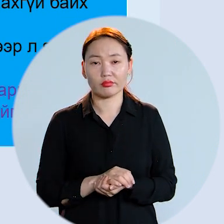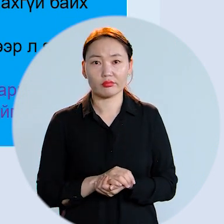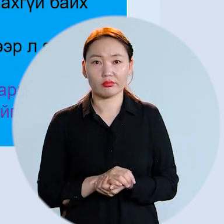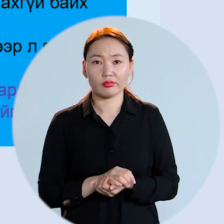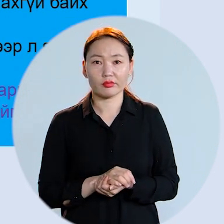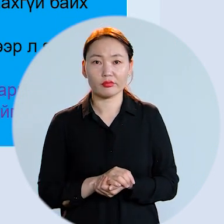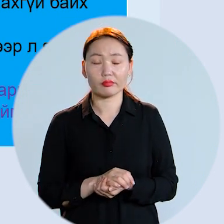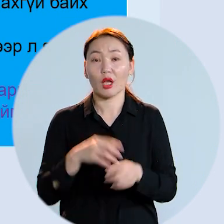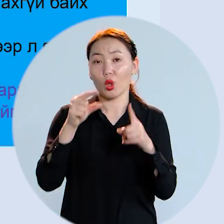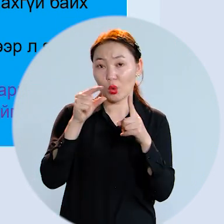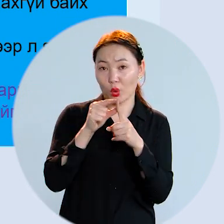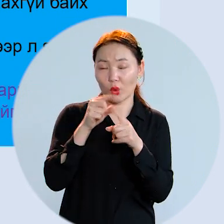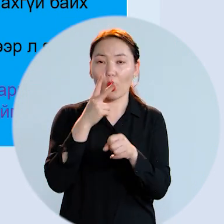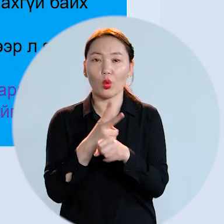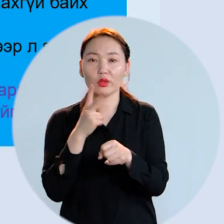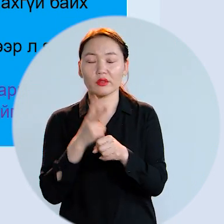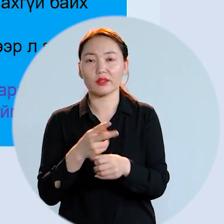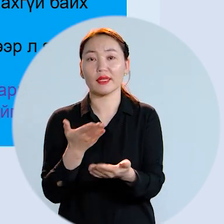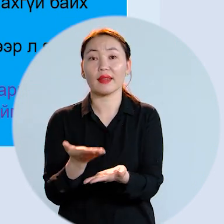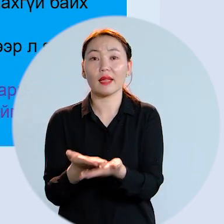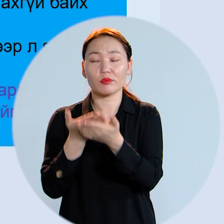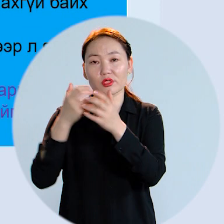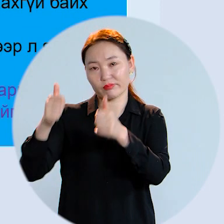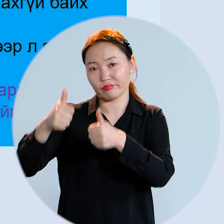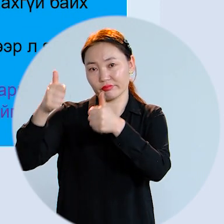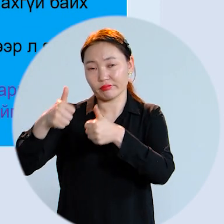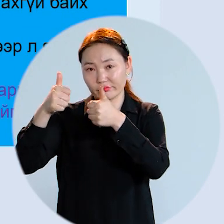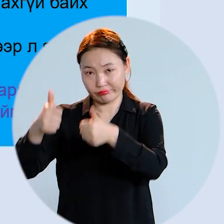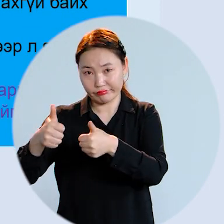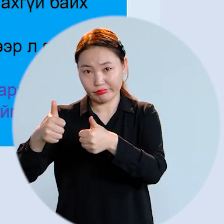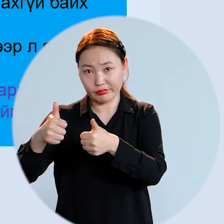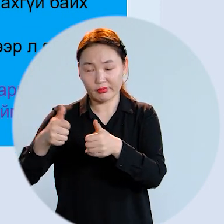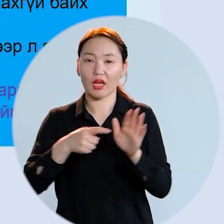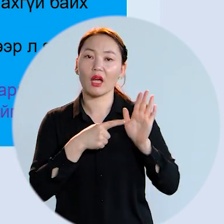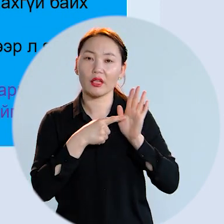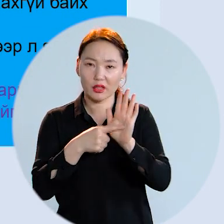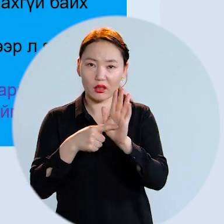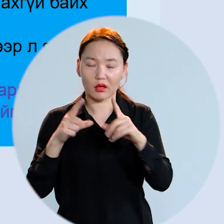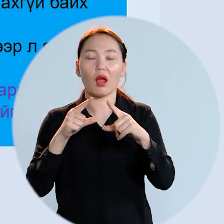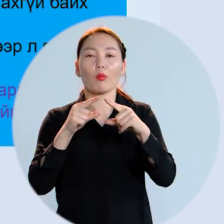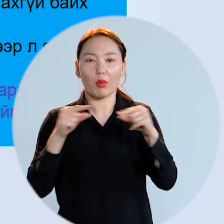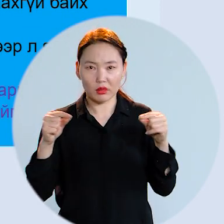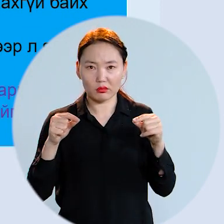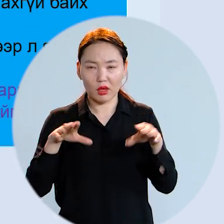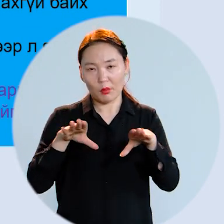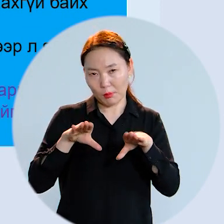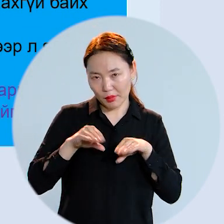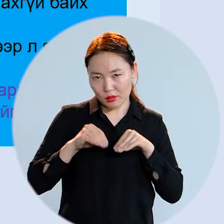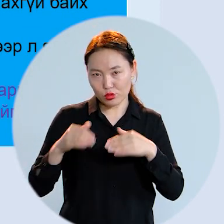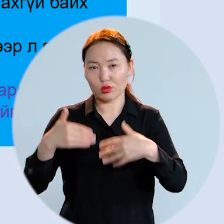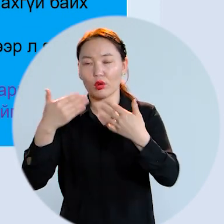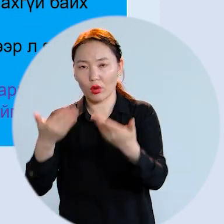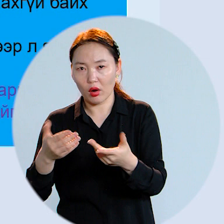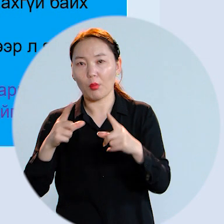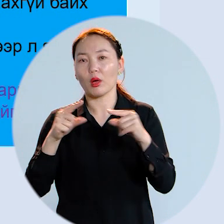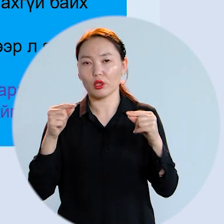За үг үйллийг нь дэмжиж сайшааж байгаа одоо тийм одоо мэдрэмж ойлголтуудыг